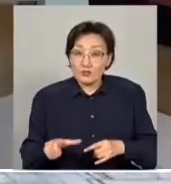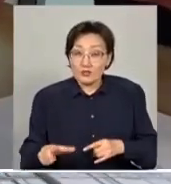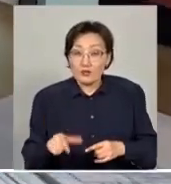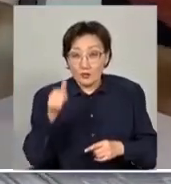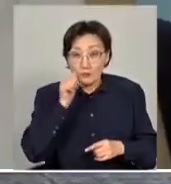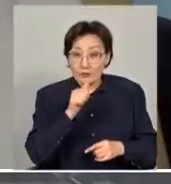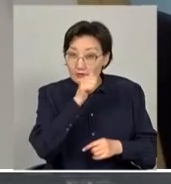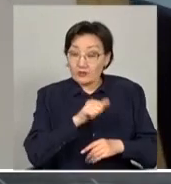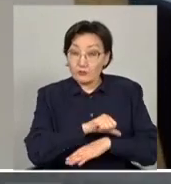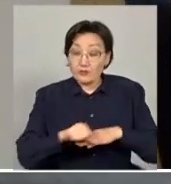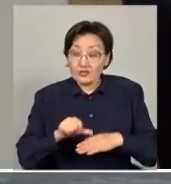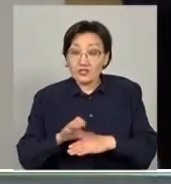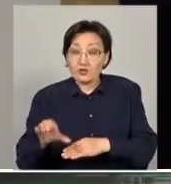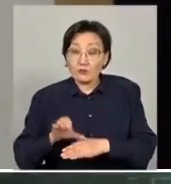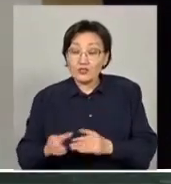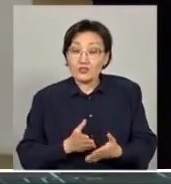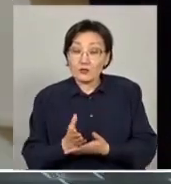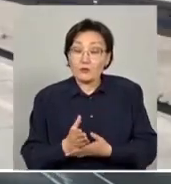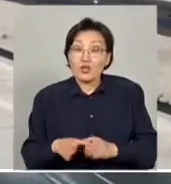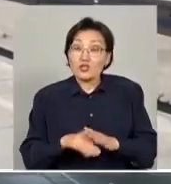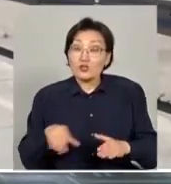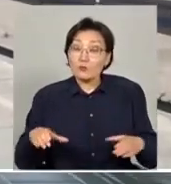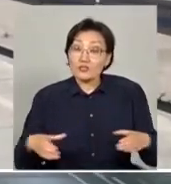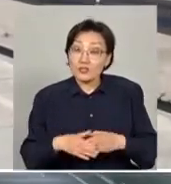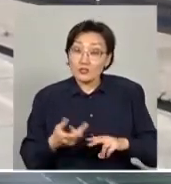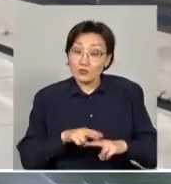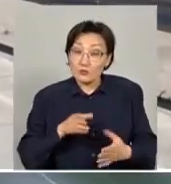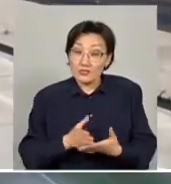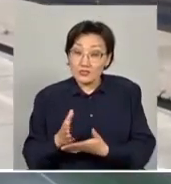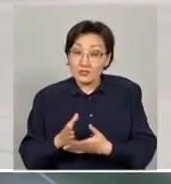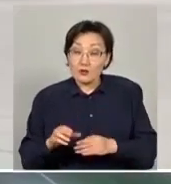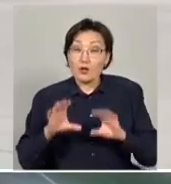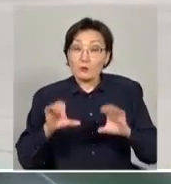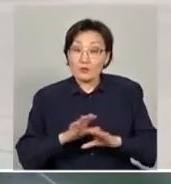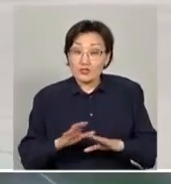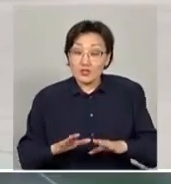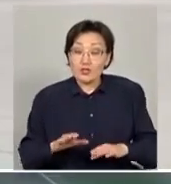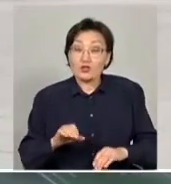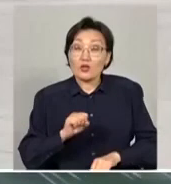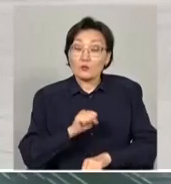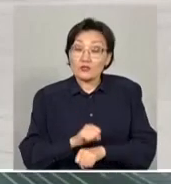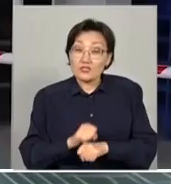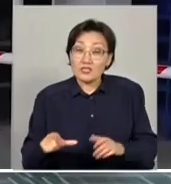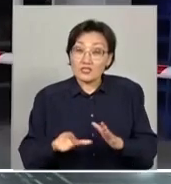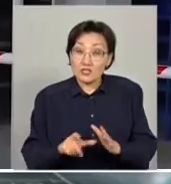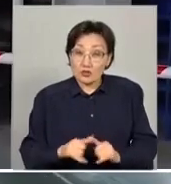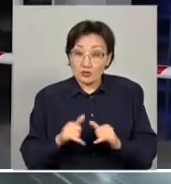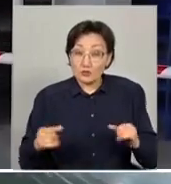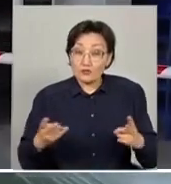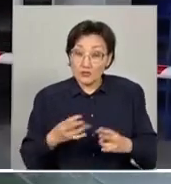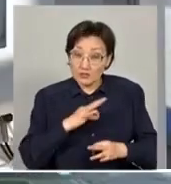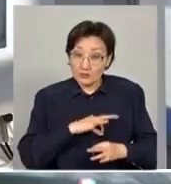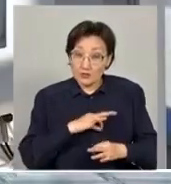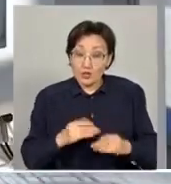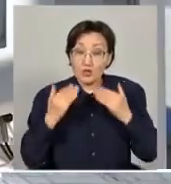көлеңкелі импортты жоюға бағытталған. Сенаторлардың сөзінше, бұл саладағы заңсыздықтың жолын кесіп, салықты арттыру үшін тиімді.